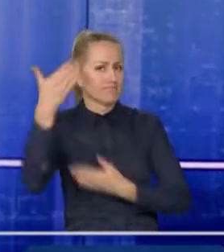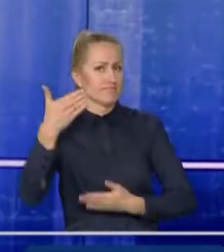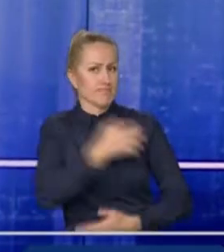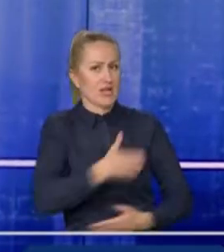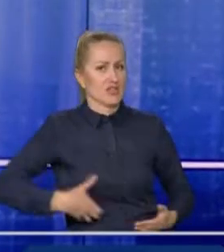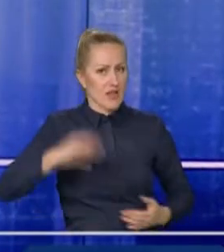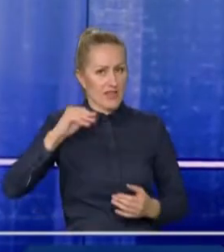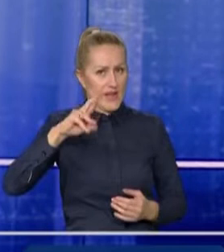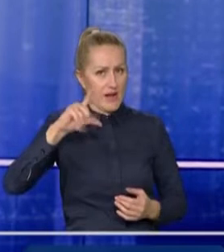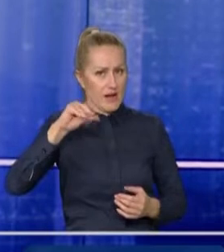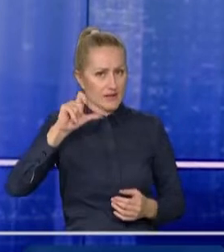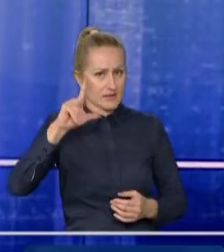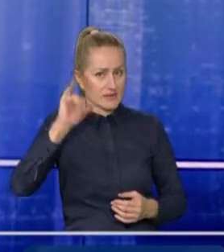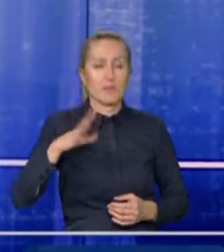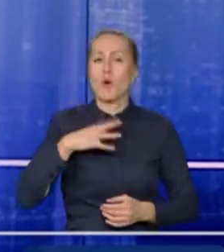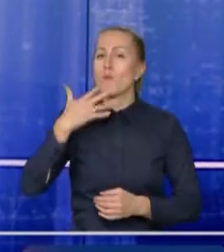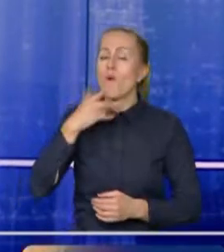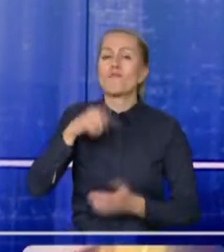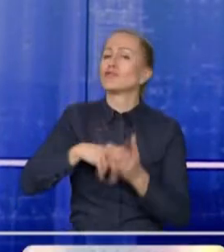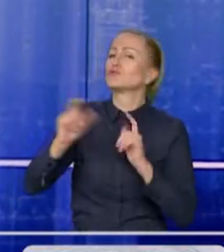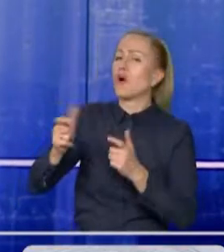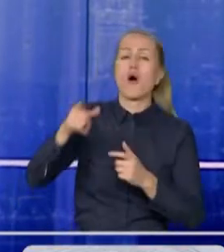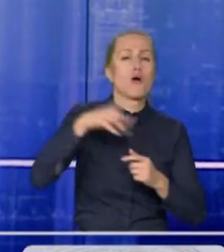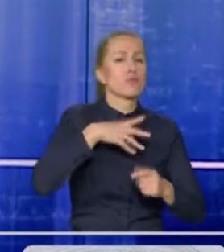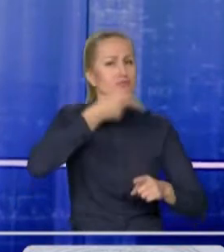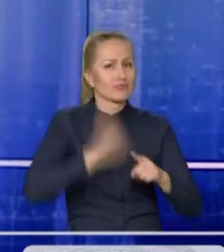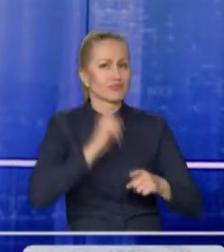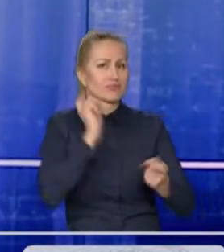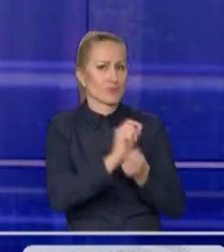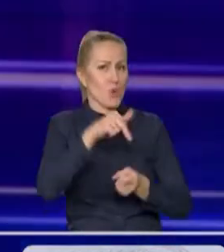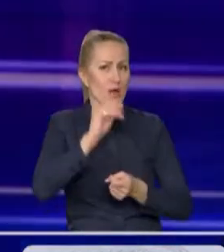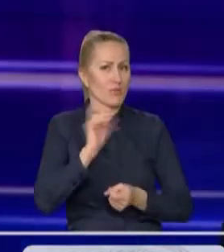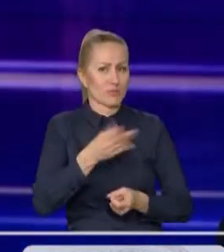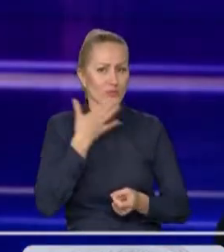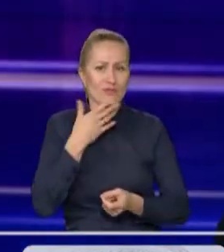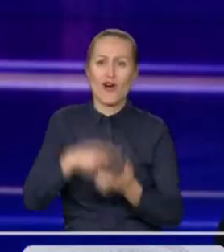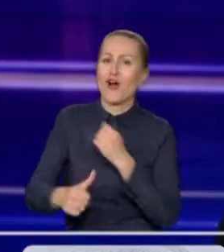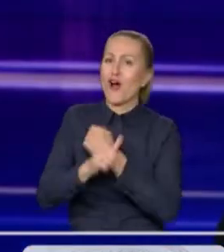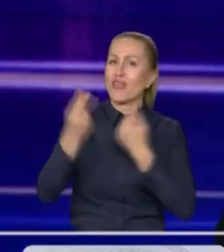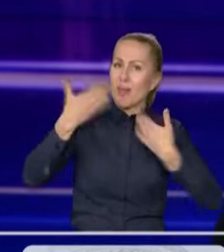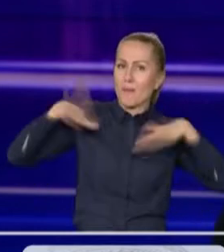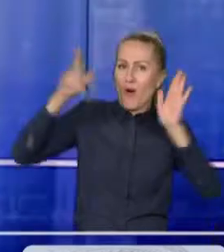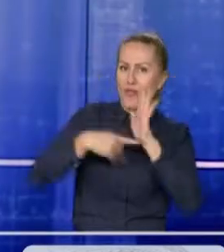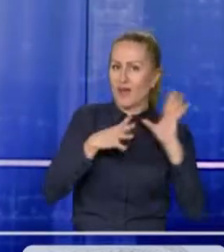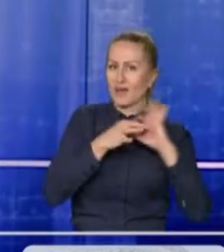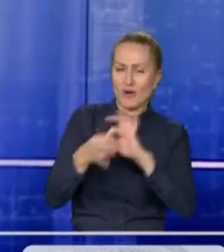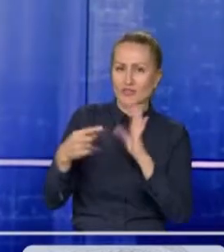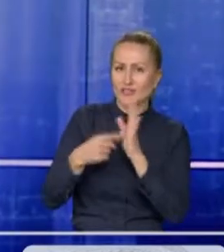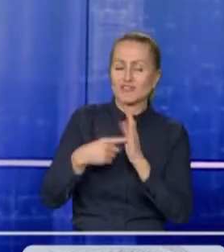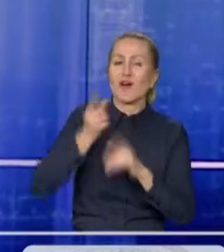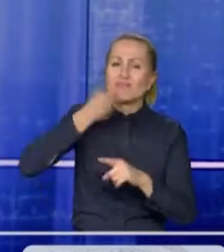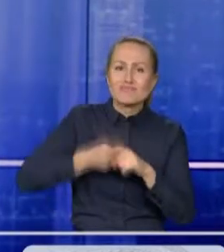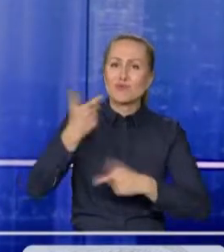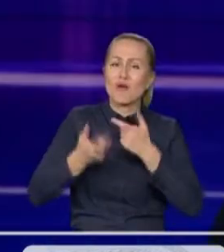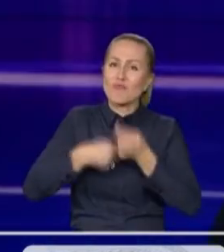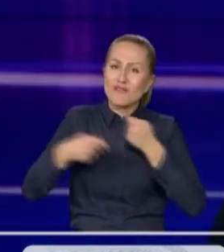No pamięta pani, co on powiedział, że trzeba jakichś radykalnych rozwiązań wobec Unii Europejskiej? No chodzi o naszą suwerenność. No, a na przykład ale radykalne rozwiązania to